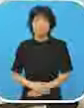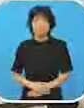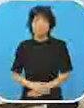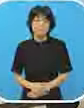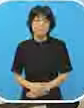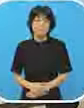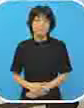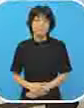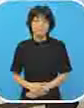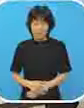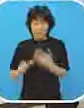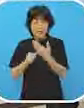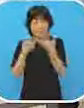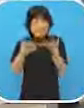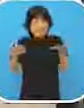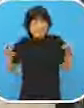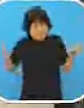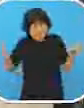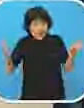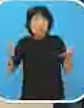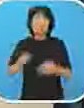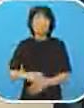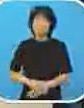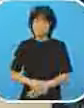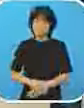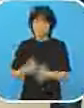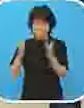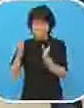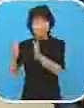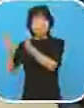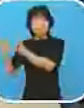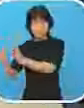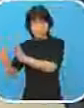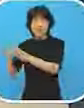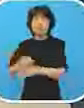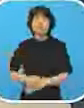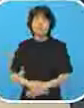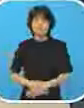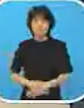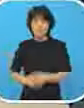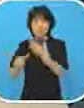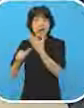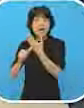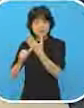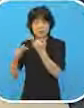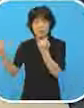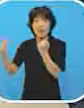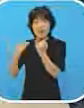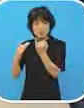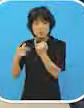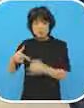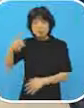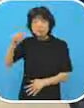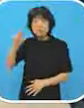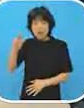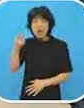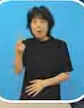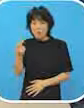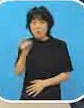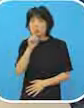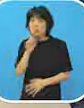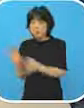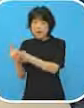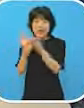。 あ、秋田を盛り上げていきましょうよ。 はい、 では行きましょう。秋田のアイドルプラモとかけまして